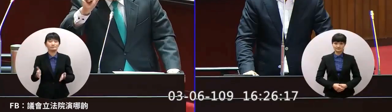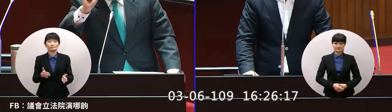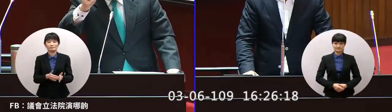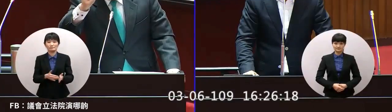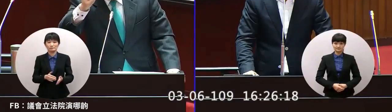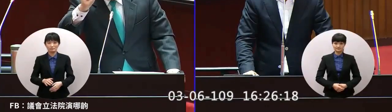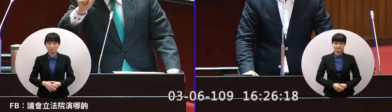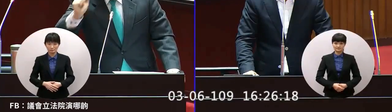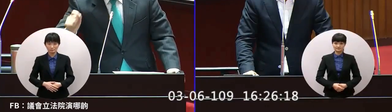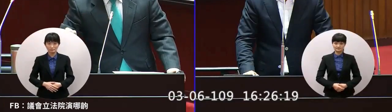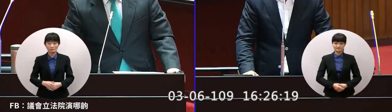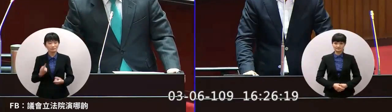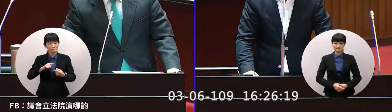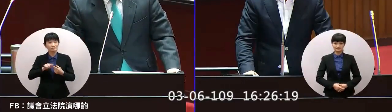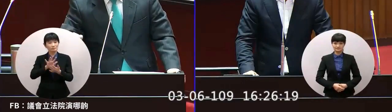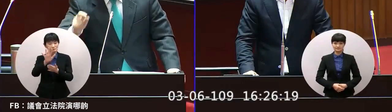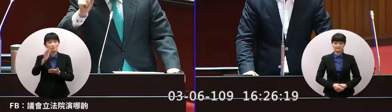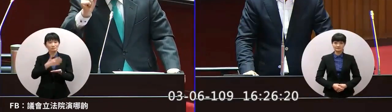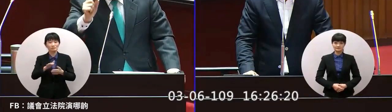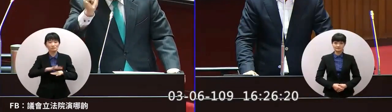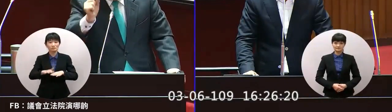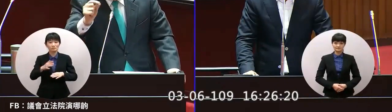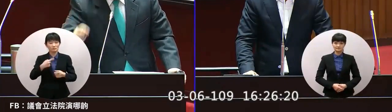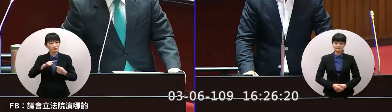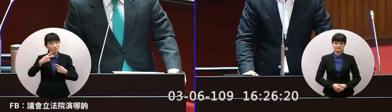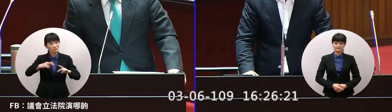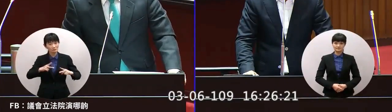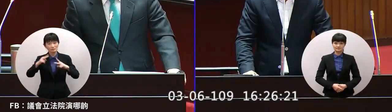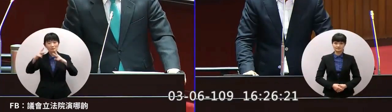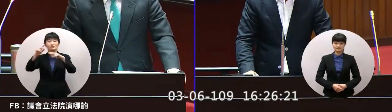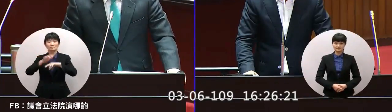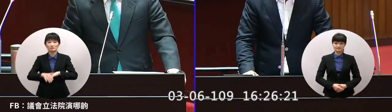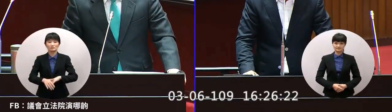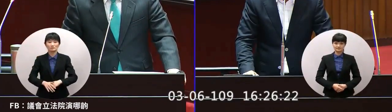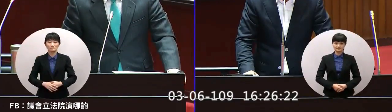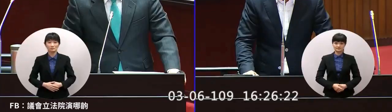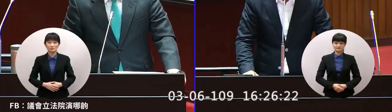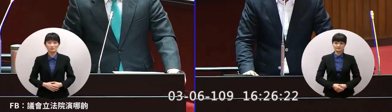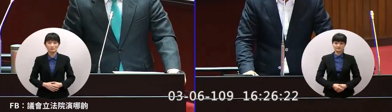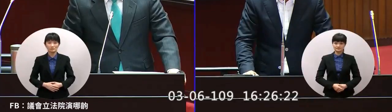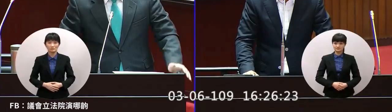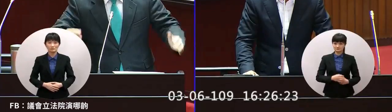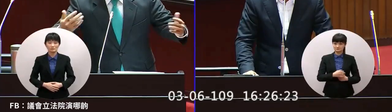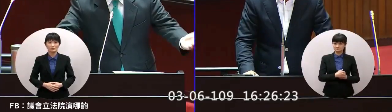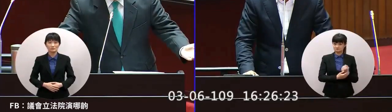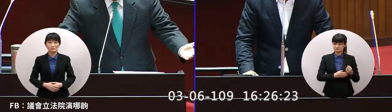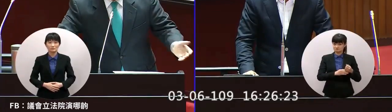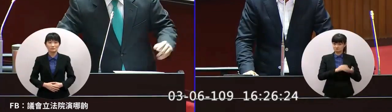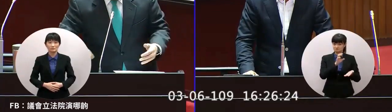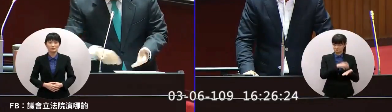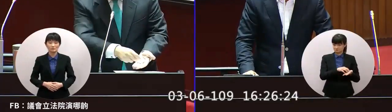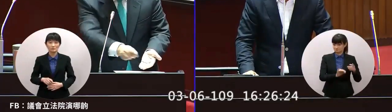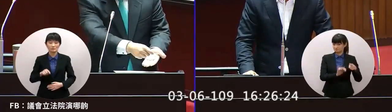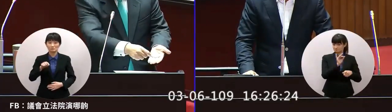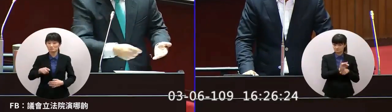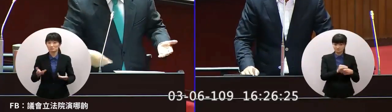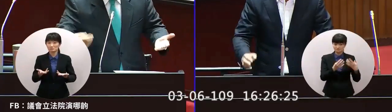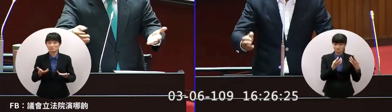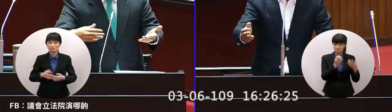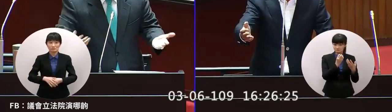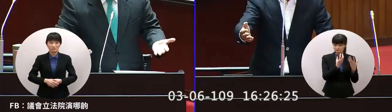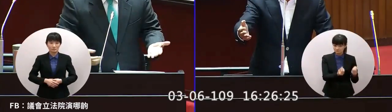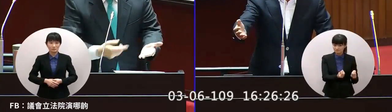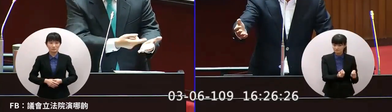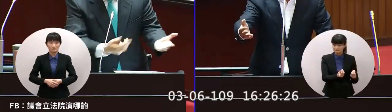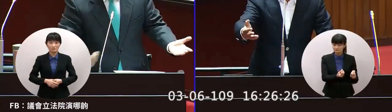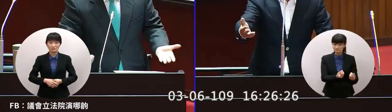了，应该会，我唔敢讲保证无啦，但应该是足少啊安尼。 唔敢保证无。 因为这种物件哦，因为伊都下来